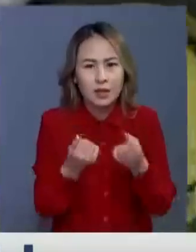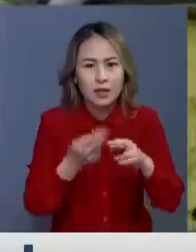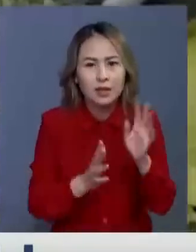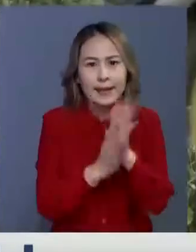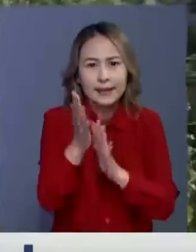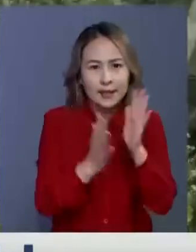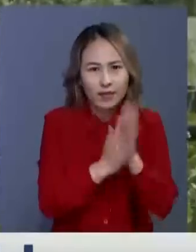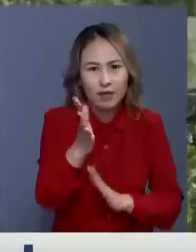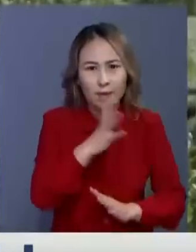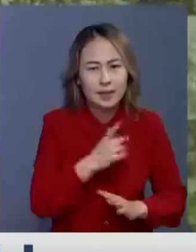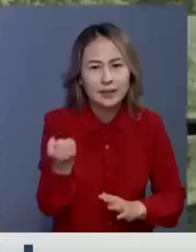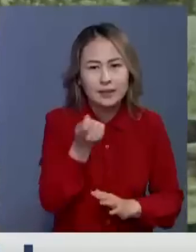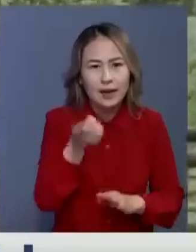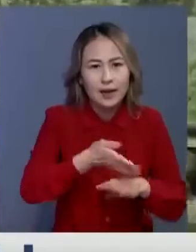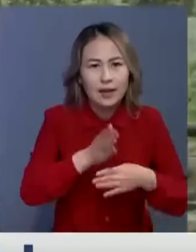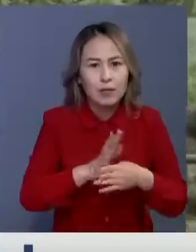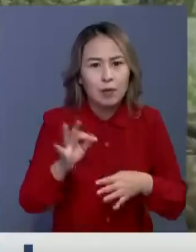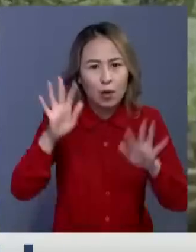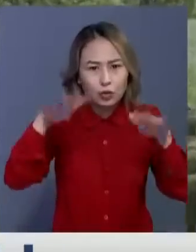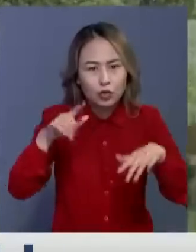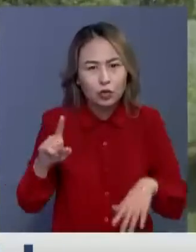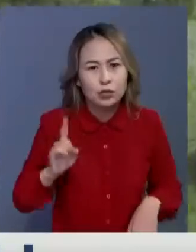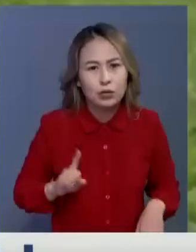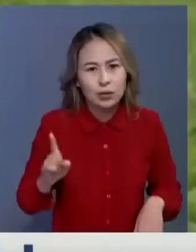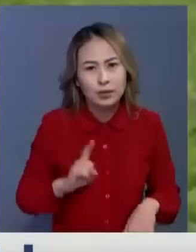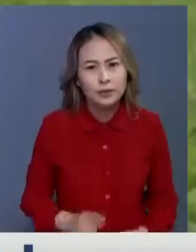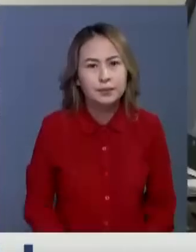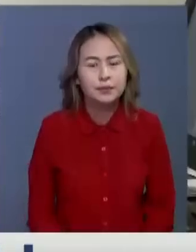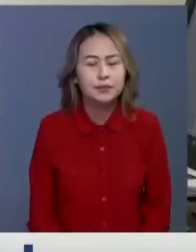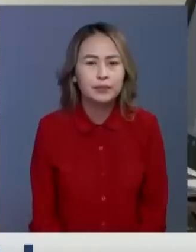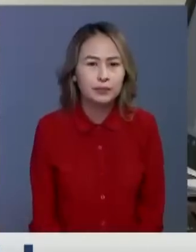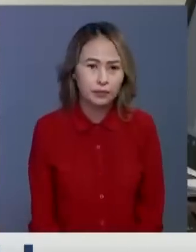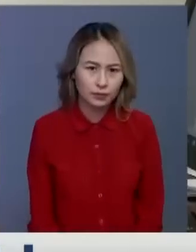амалы жасалса, бұл жолы фермерлер жаңбырды күтуден басқа шара қалмайды дейді.